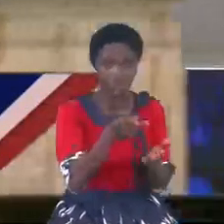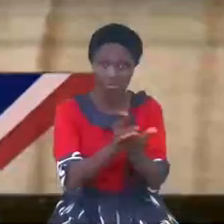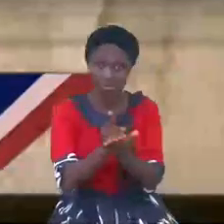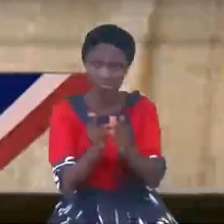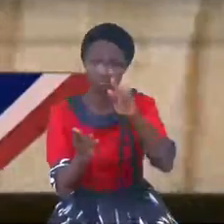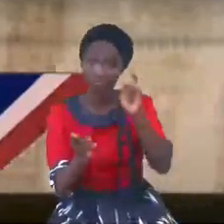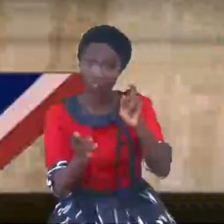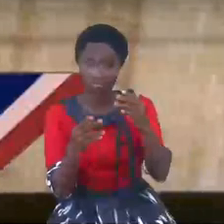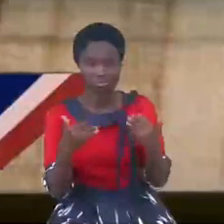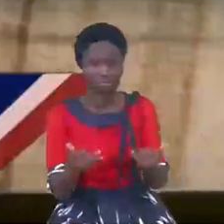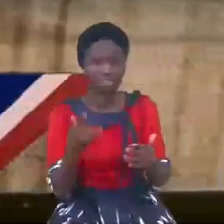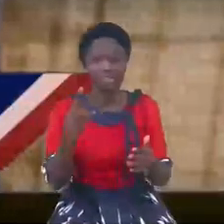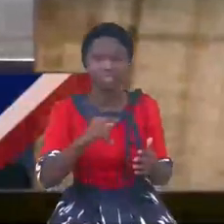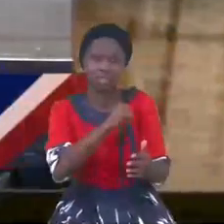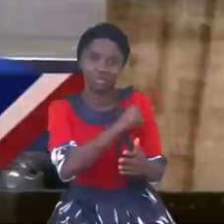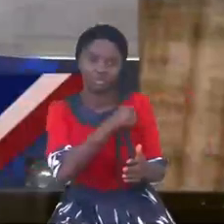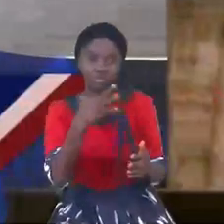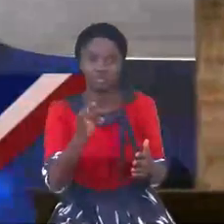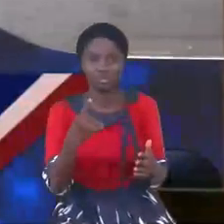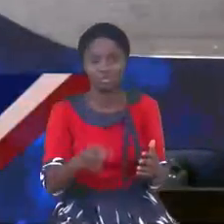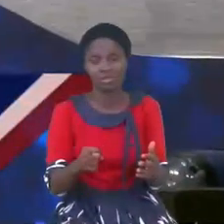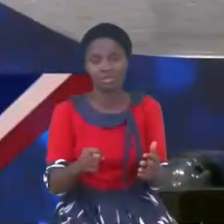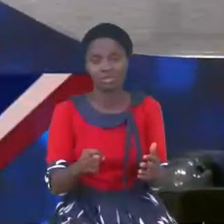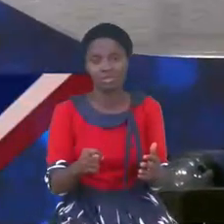L'attitude des Galates